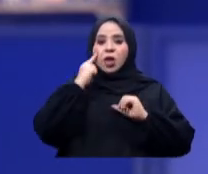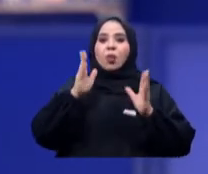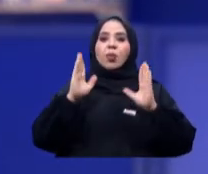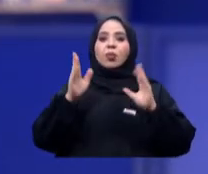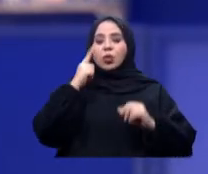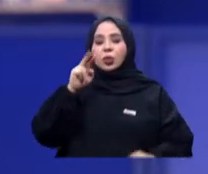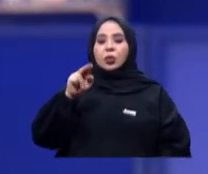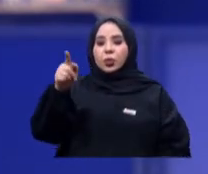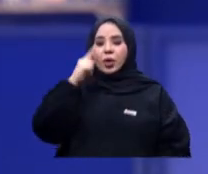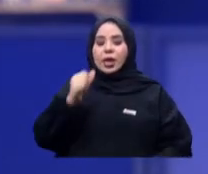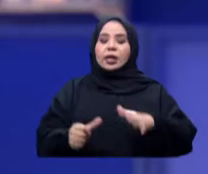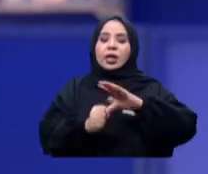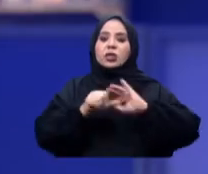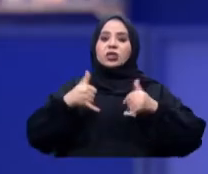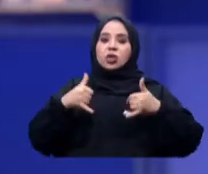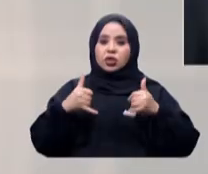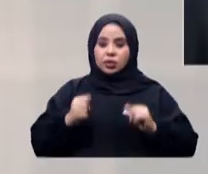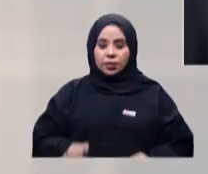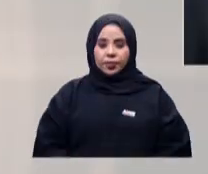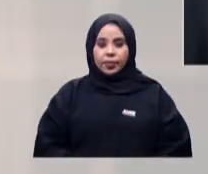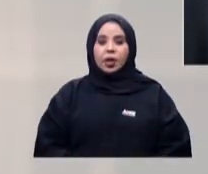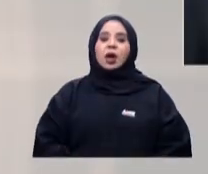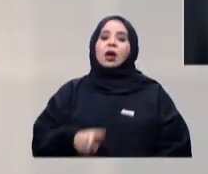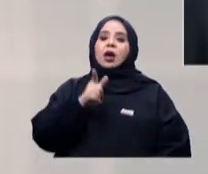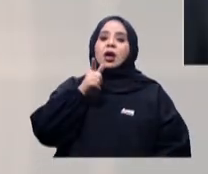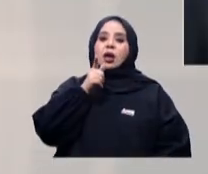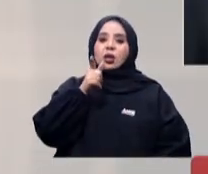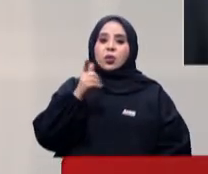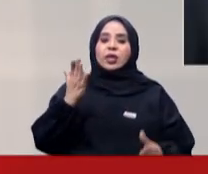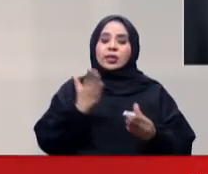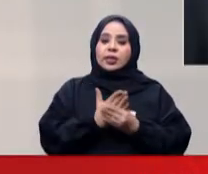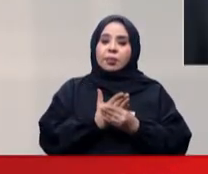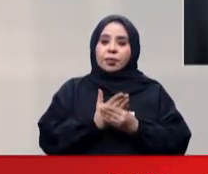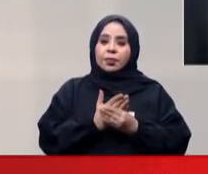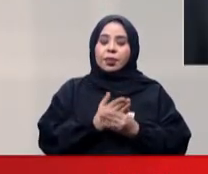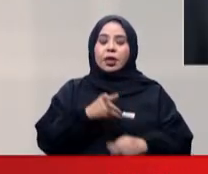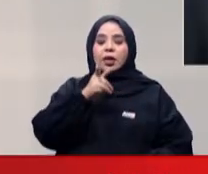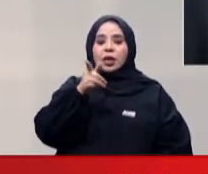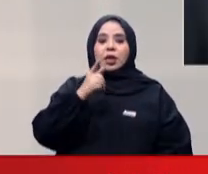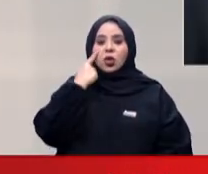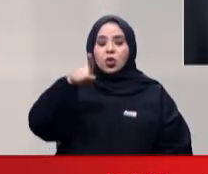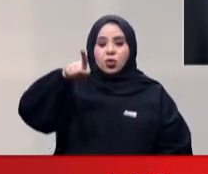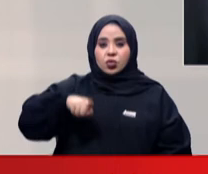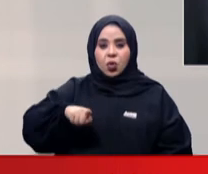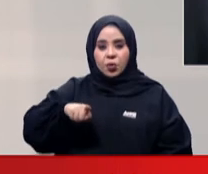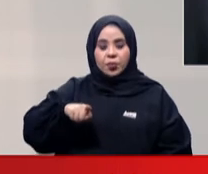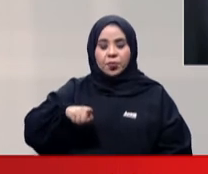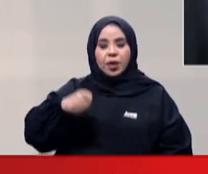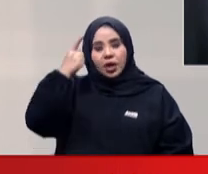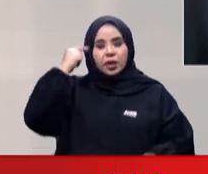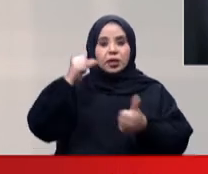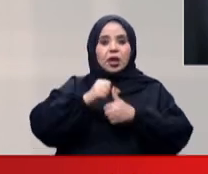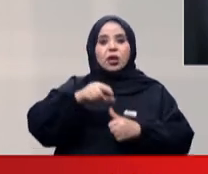تهنئة إلى أخي فخامة الرئيس عبد المجيد تبون رئيس الجمهورية الجزائرية الديمقراطية الشعبية الشقيقة بمناسبة